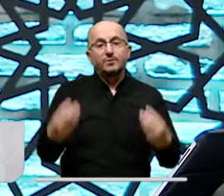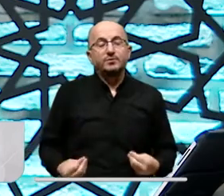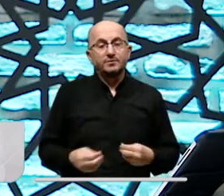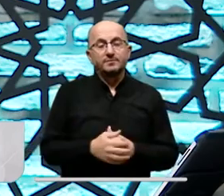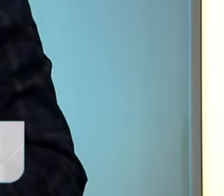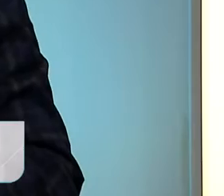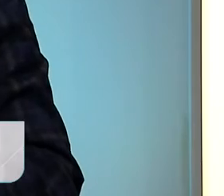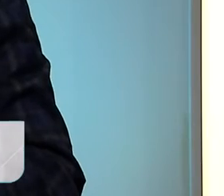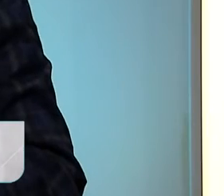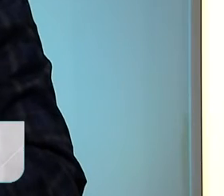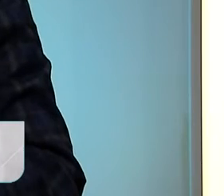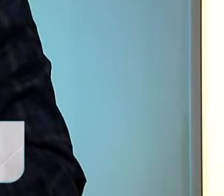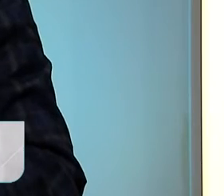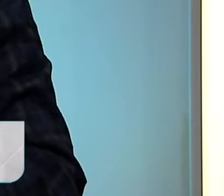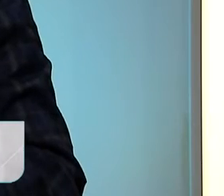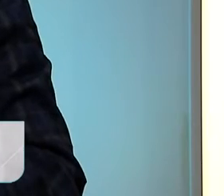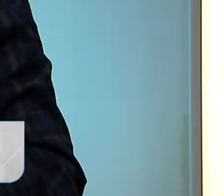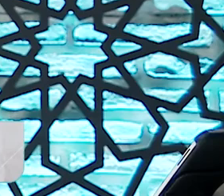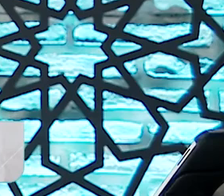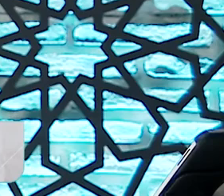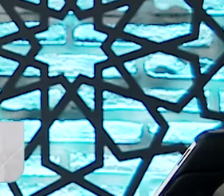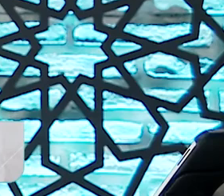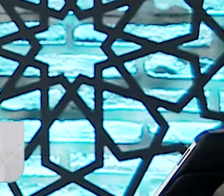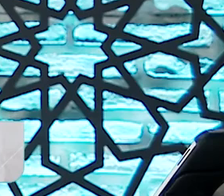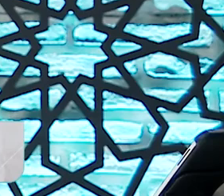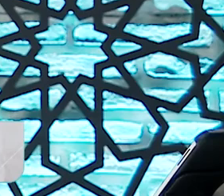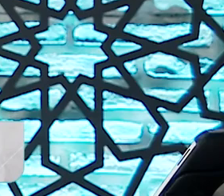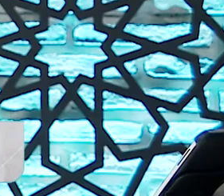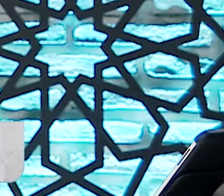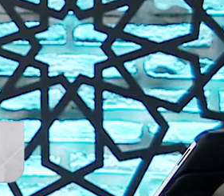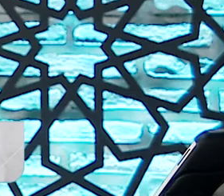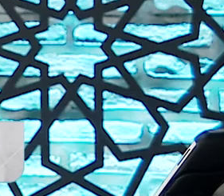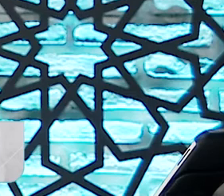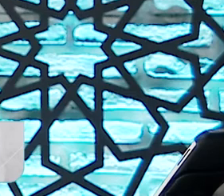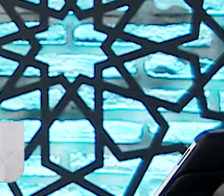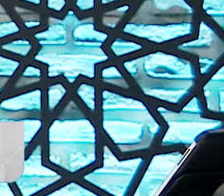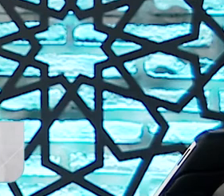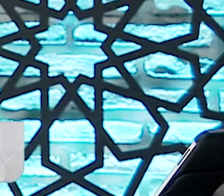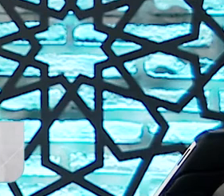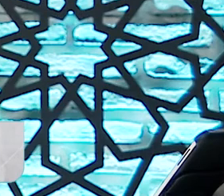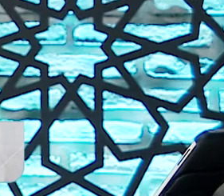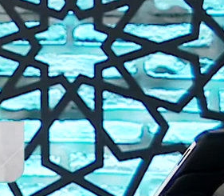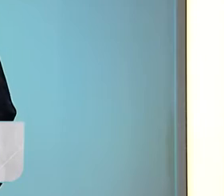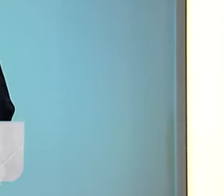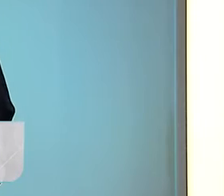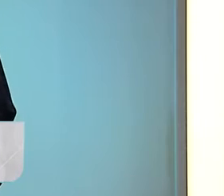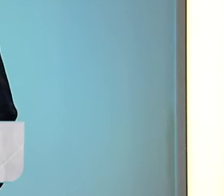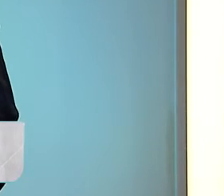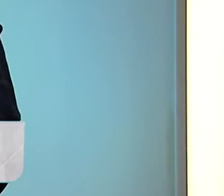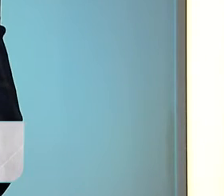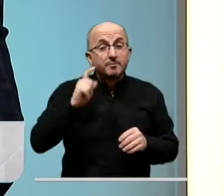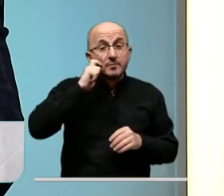Adem Bey'in bir sorusu var Zulüm eden kimseye beddua etmekte Dinen bir sakınca var mıdır demiş şunu ifade edelim ki